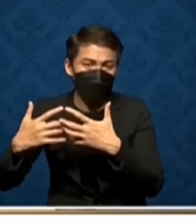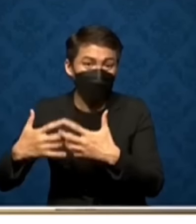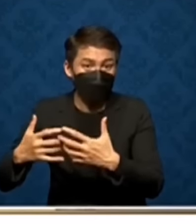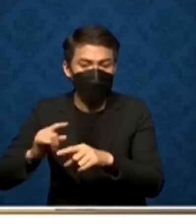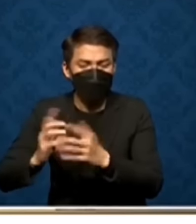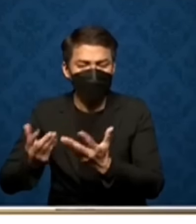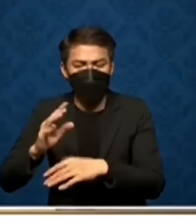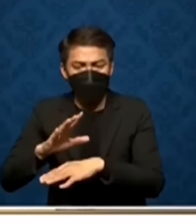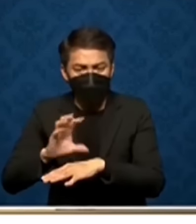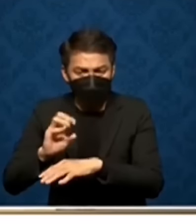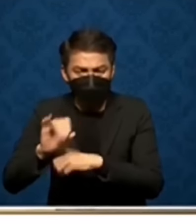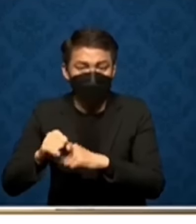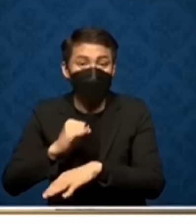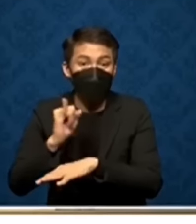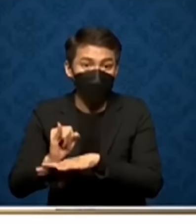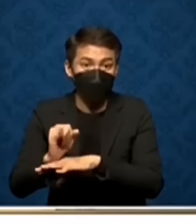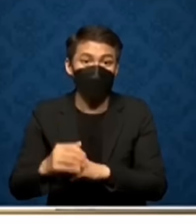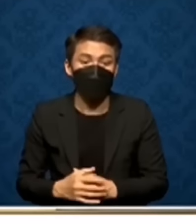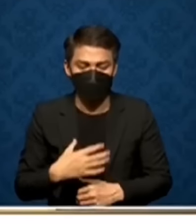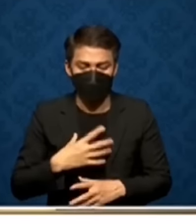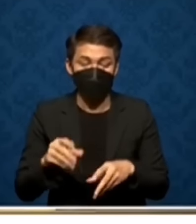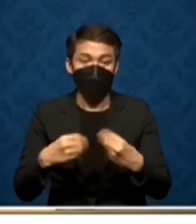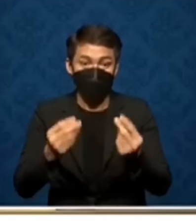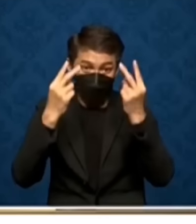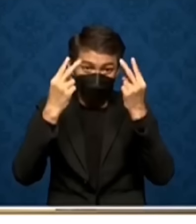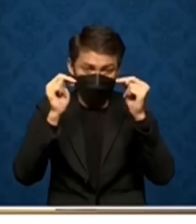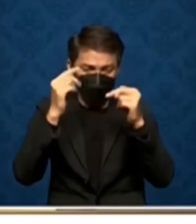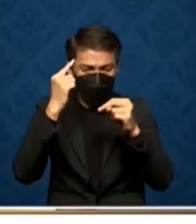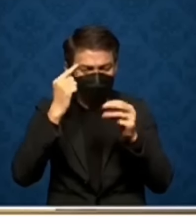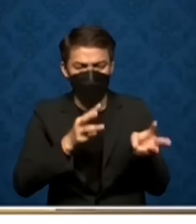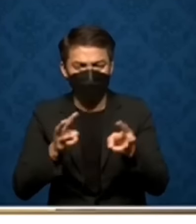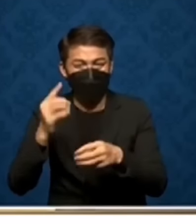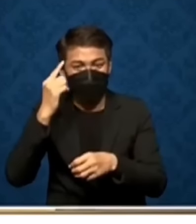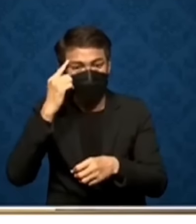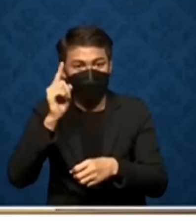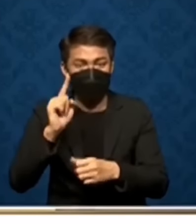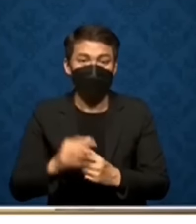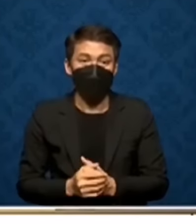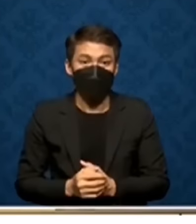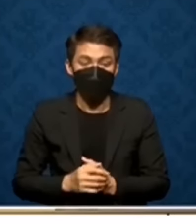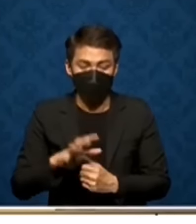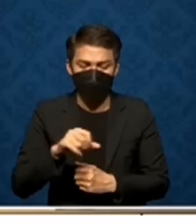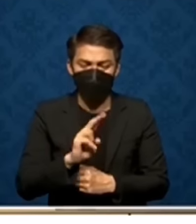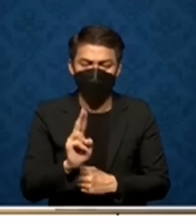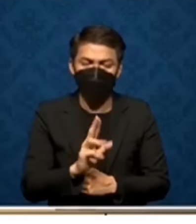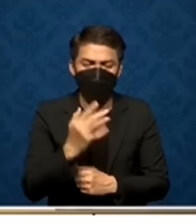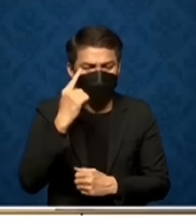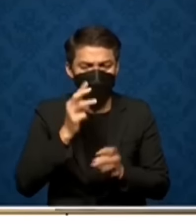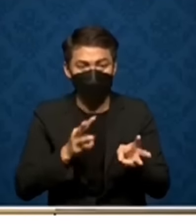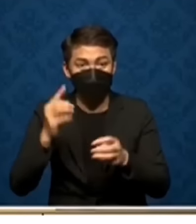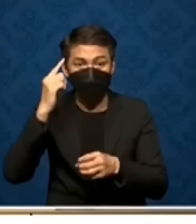าน่าจะมีระบบนายกอาจจะต้องหาวิธีคิดผมไม่ใช่ให้เอามาใช้แต่น่าจะมีวิธี